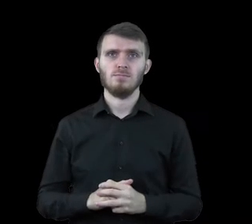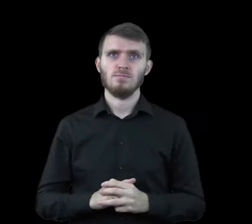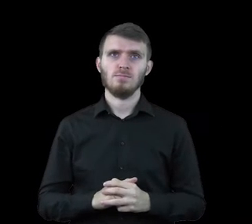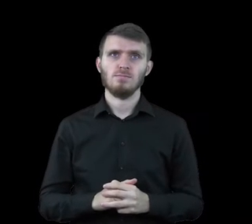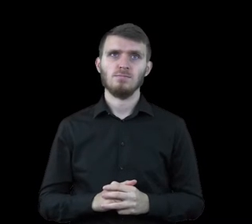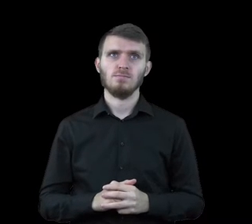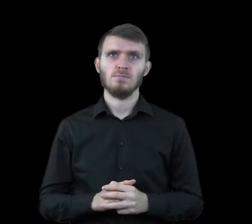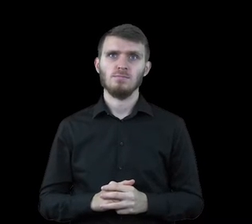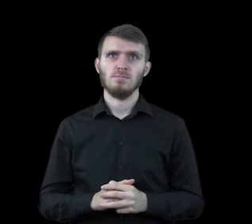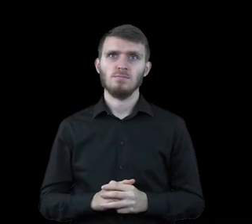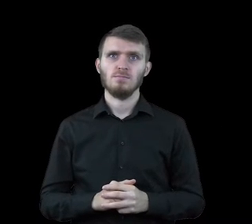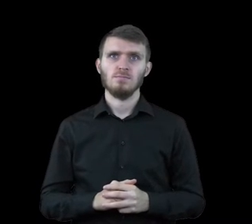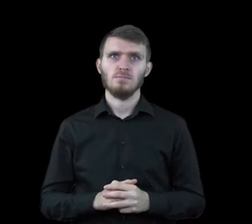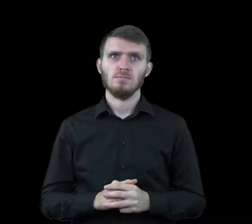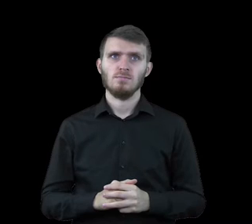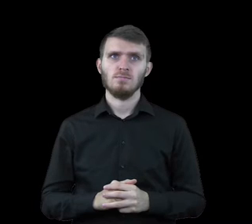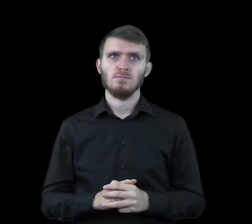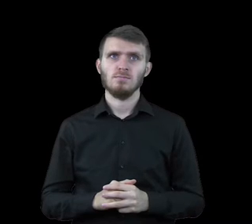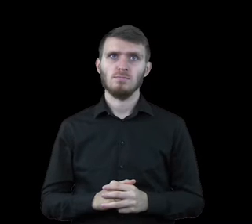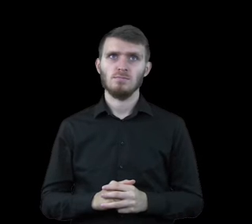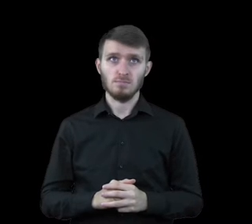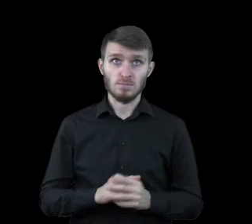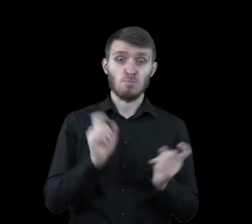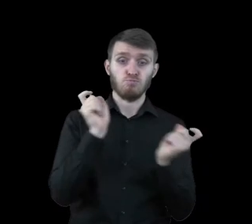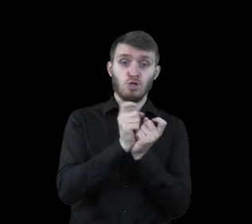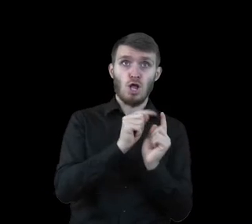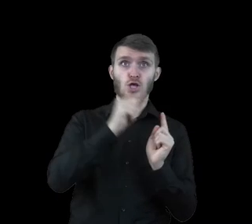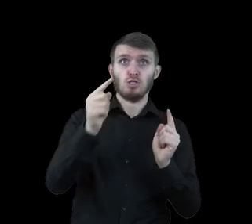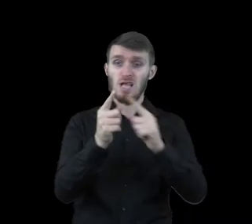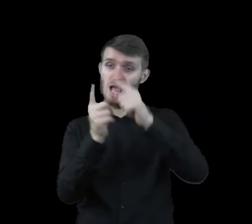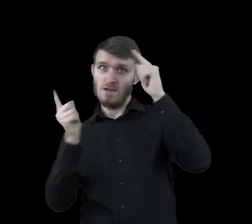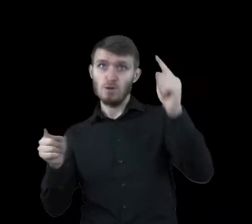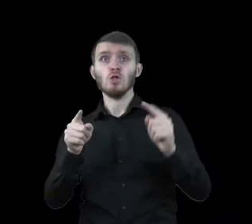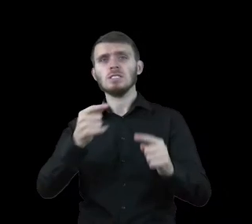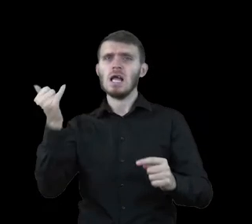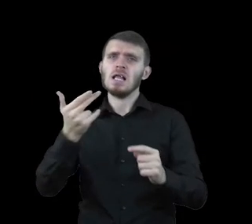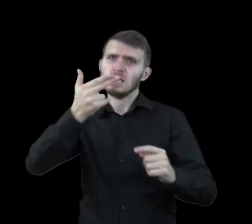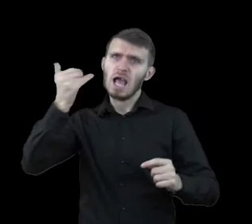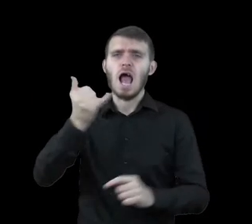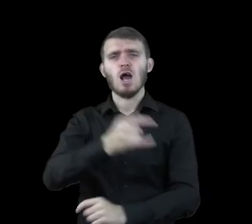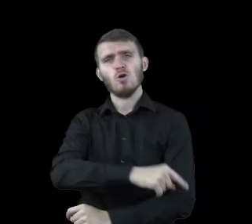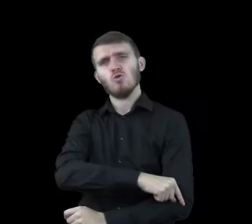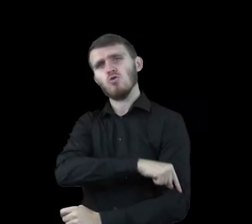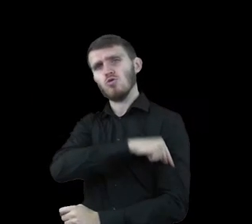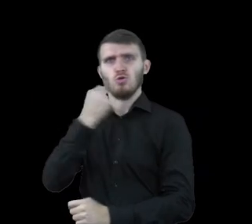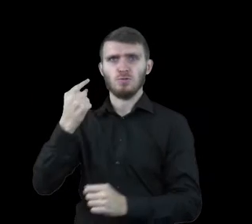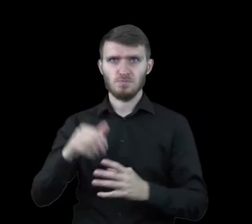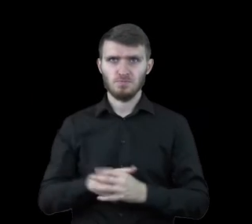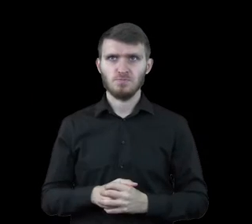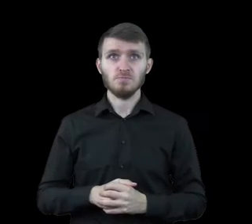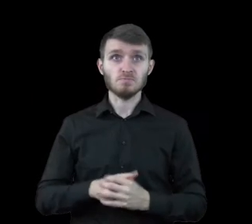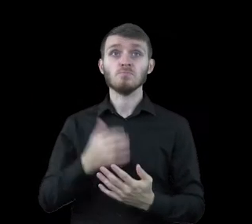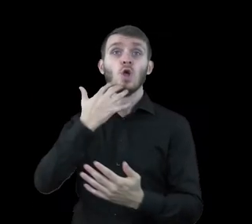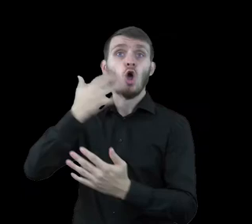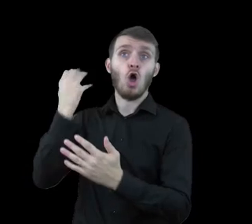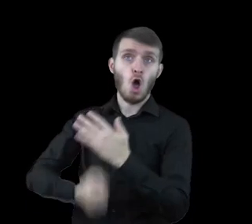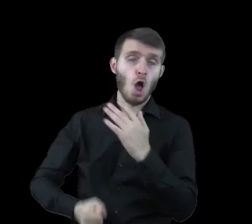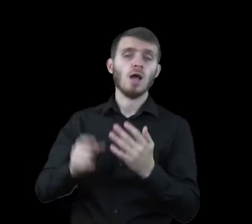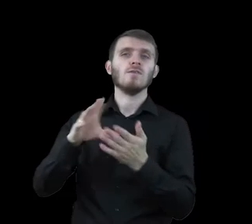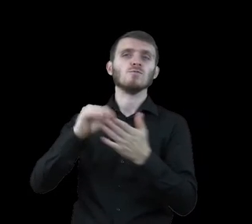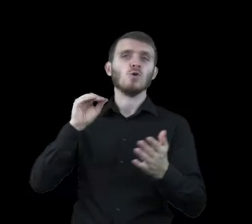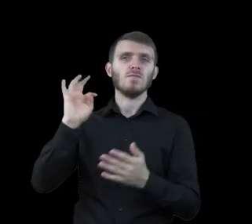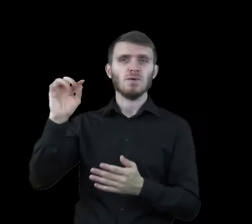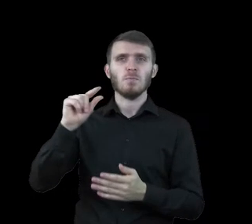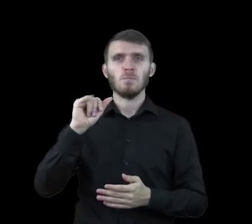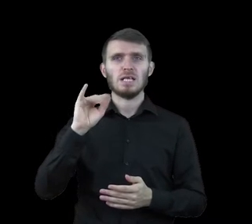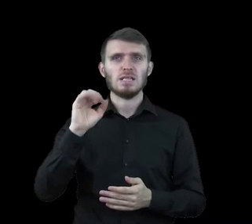który leży naprzeciwko kąta prostego. I, czyli ten bok jest najdłuższy. I